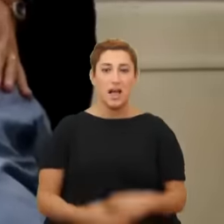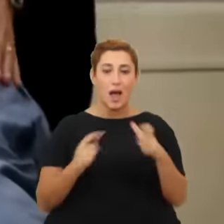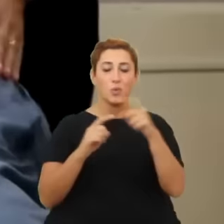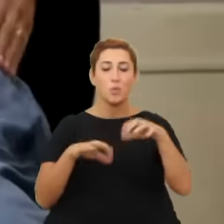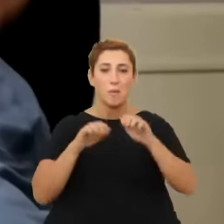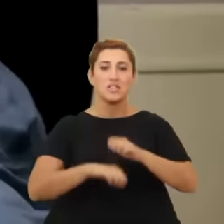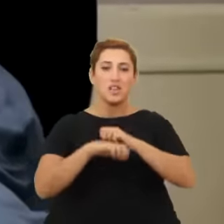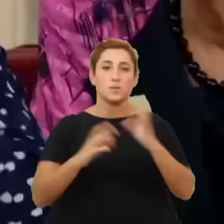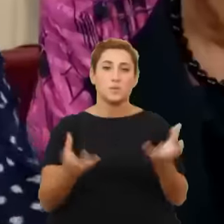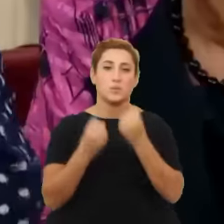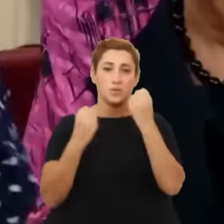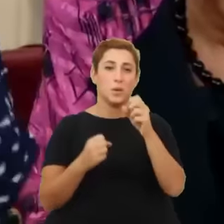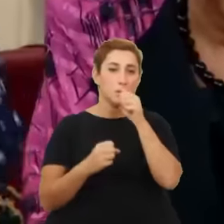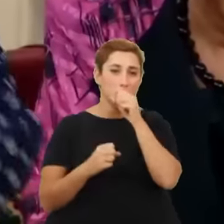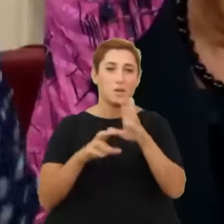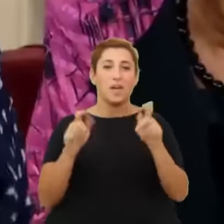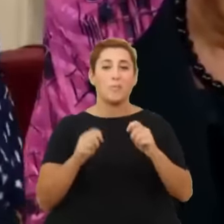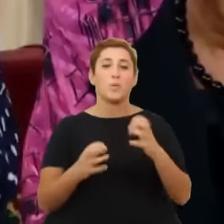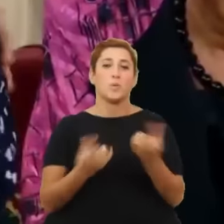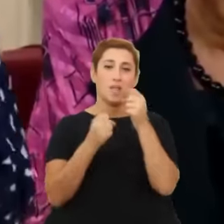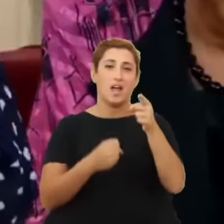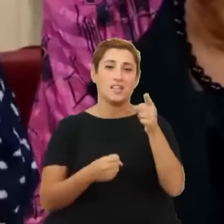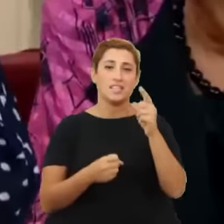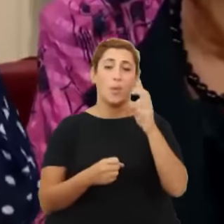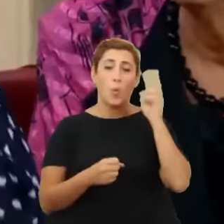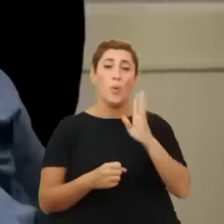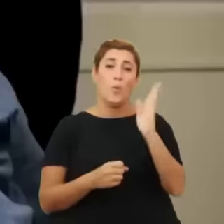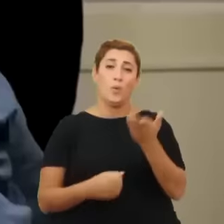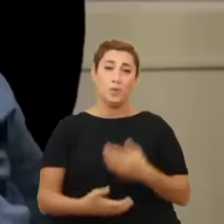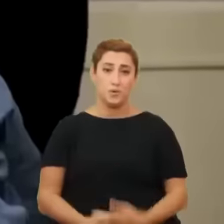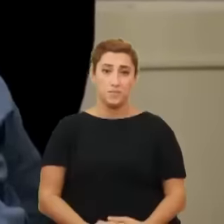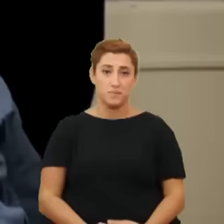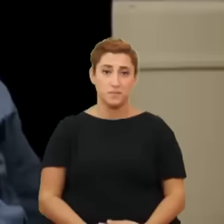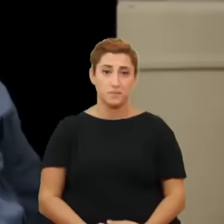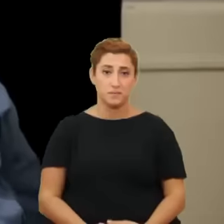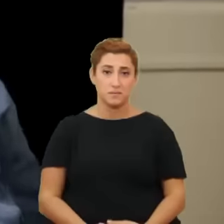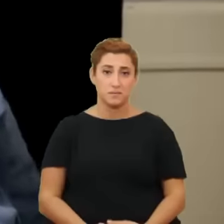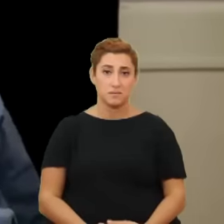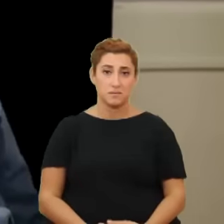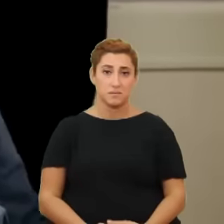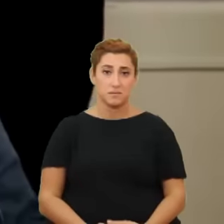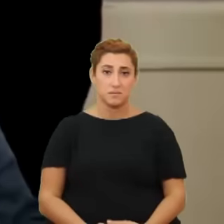bir masaj yaptı. Sonra terimiz yaptı, kurtardı seni. Gidiyordun ya.